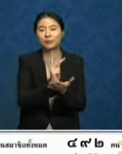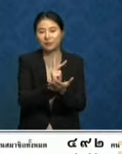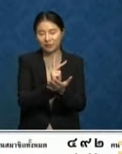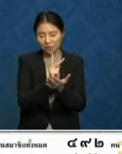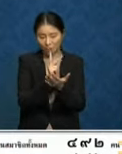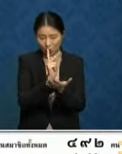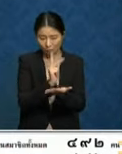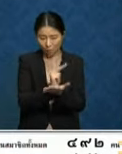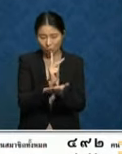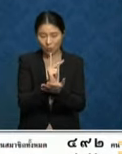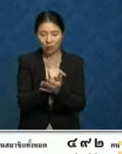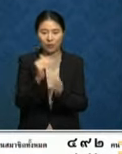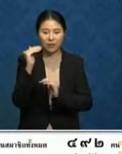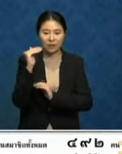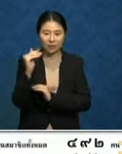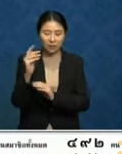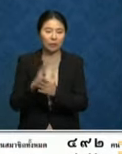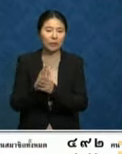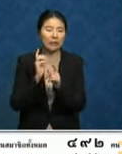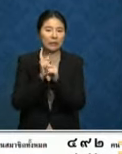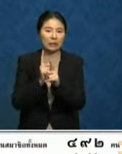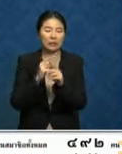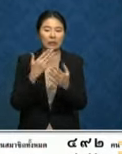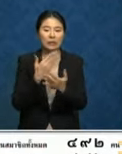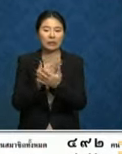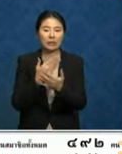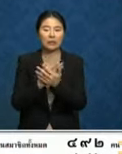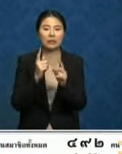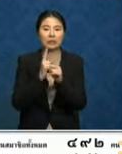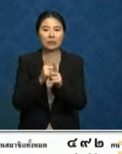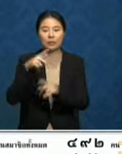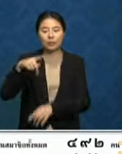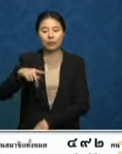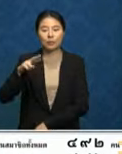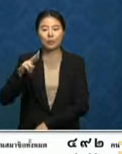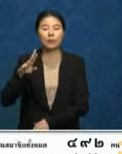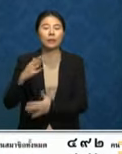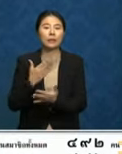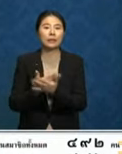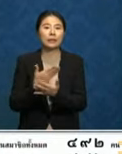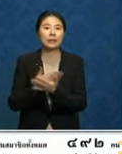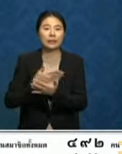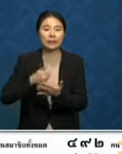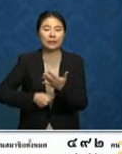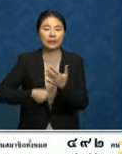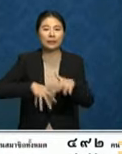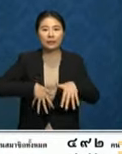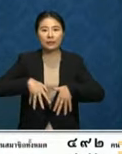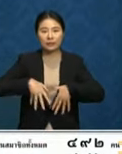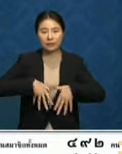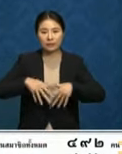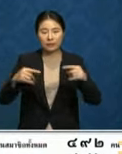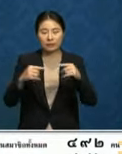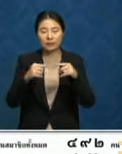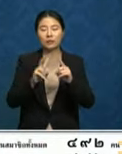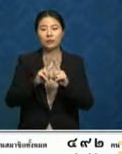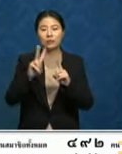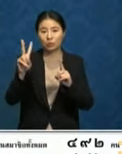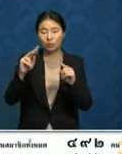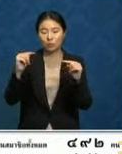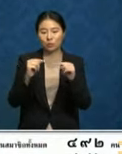เงินที่กำหนดเพื่อให้สอดคล้องกับพระราชบัญญัติการบริหารหนี้สาธารณะข้อสังเกตข้อที่